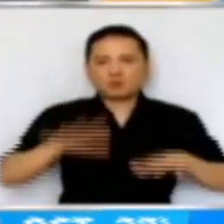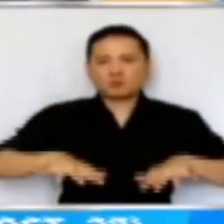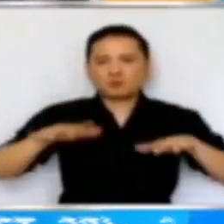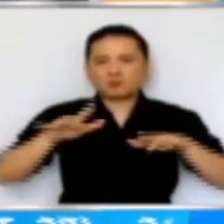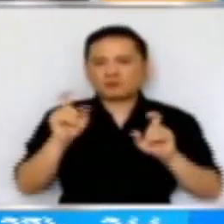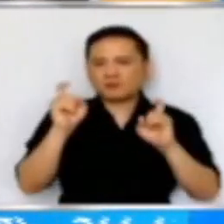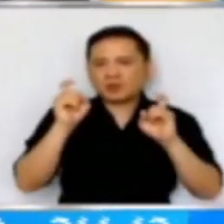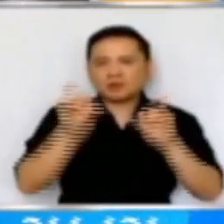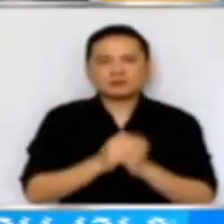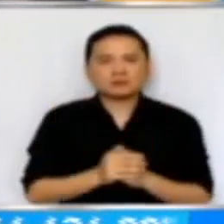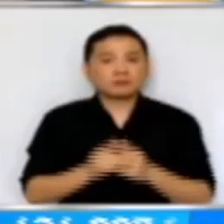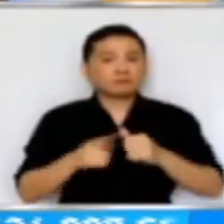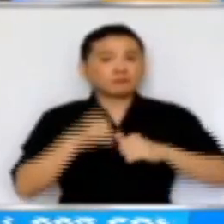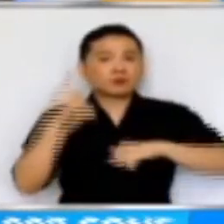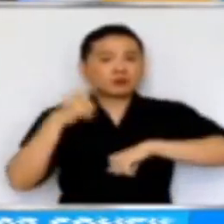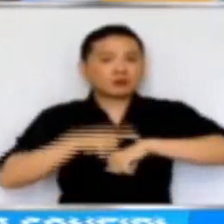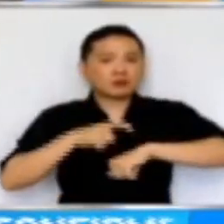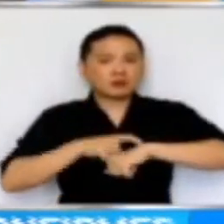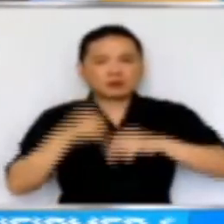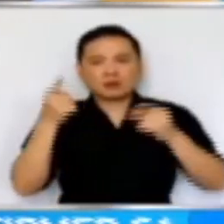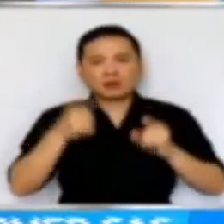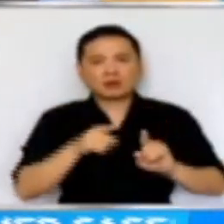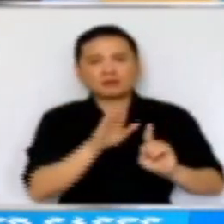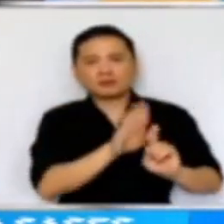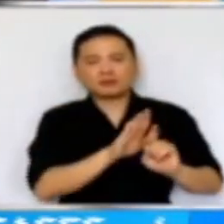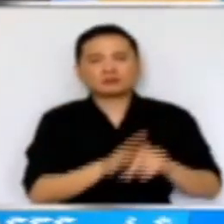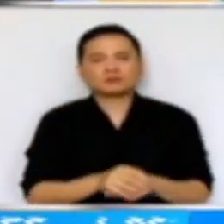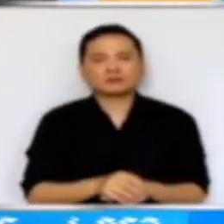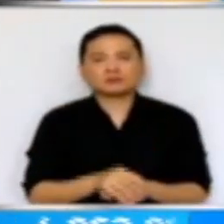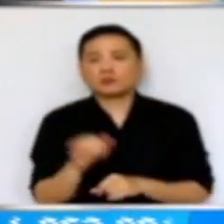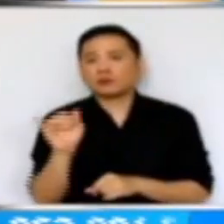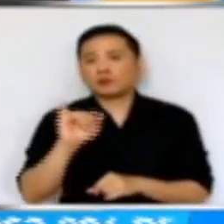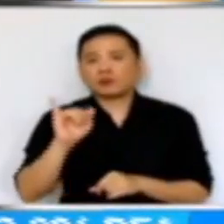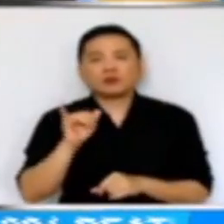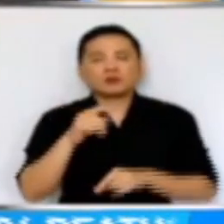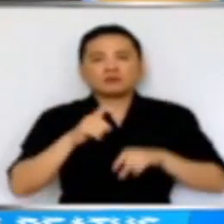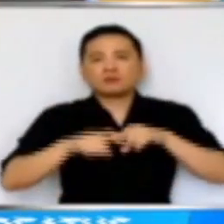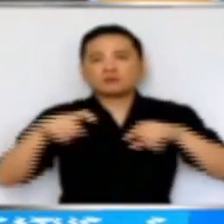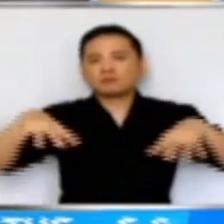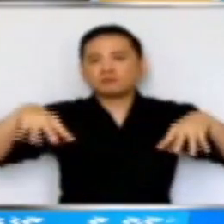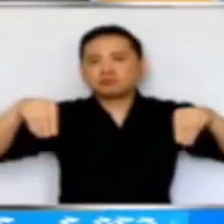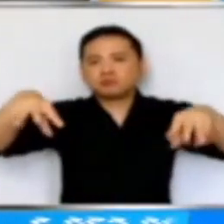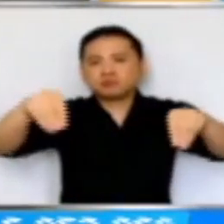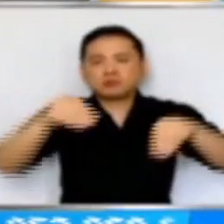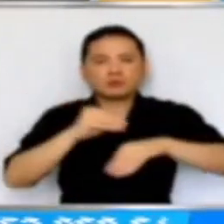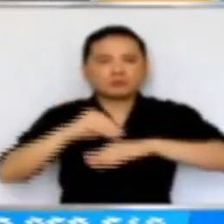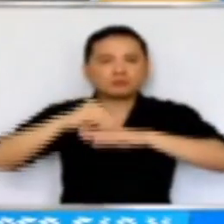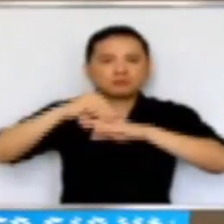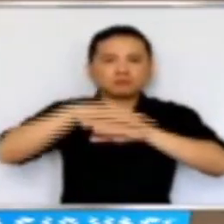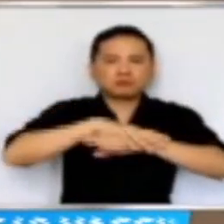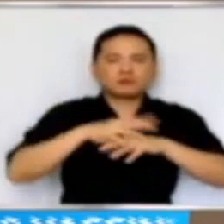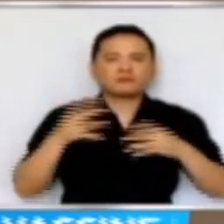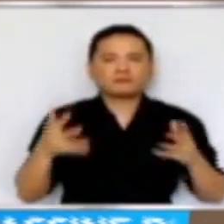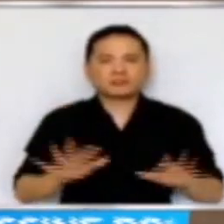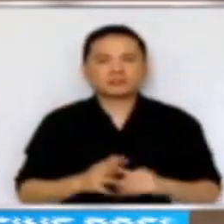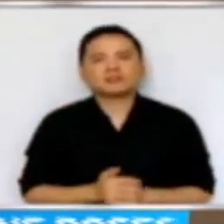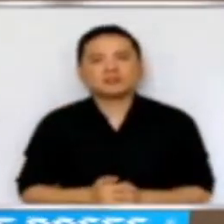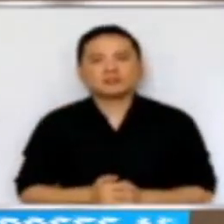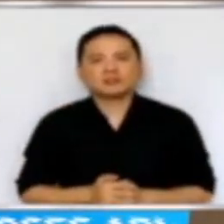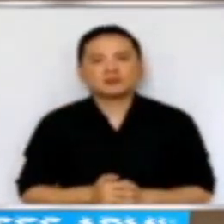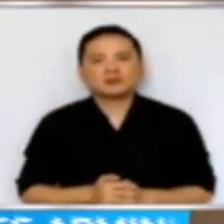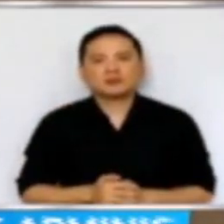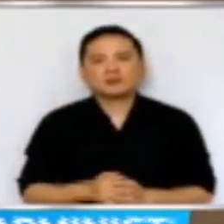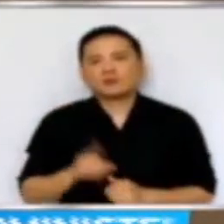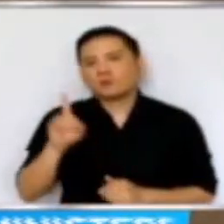sa kanila. May mga naitalaring brownout at landslide sa ilang lugar. Sa kabuuan, aabot sa 1,000 residente mula sa